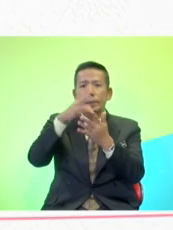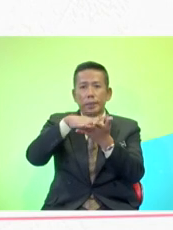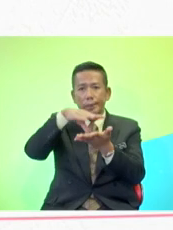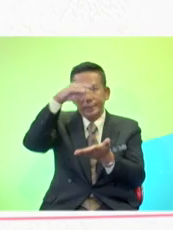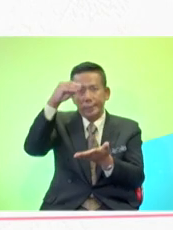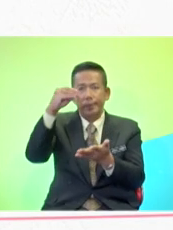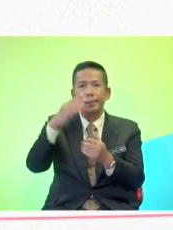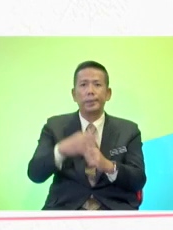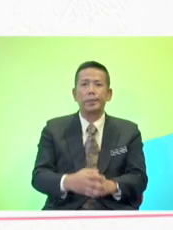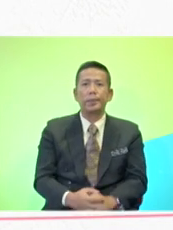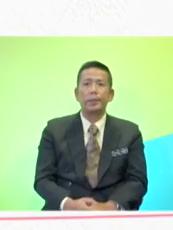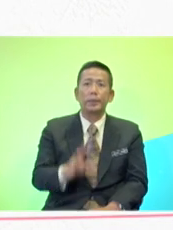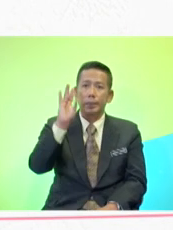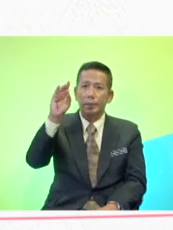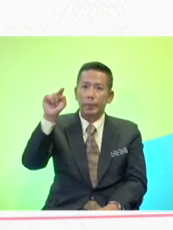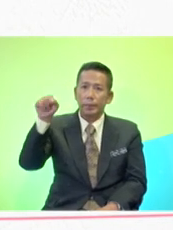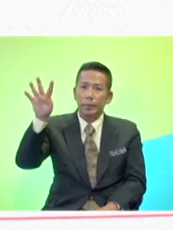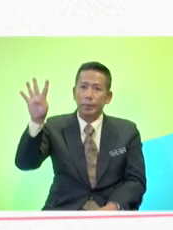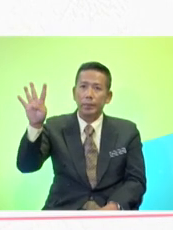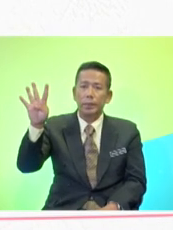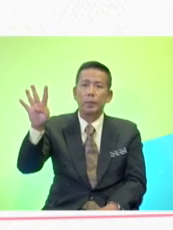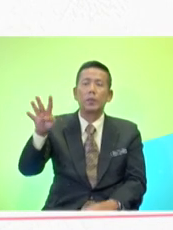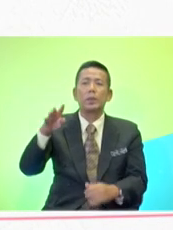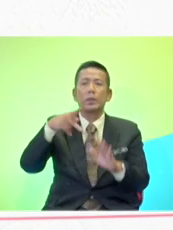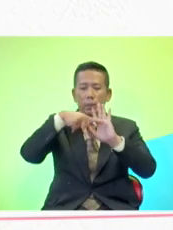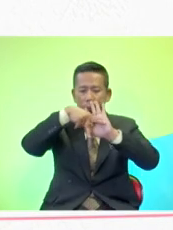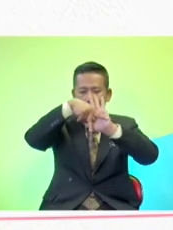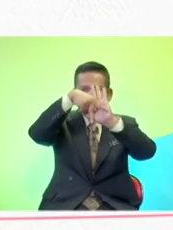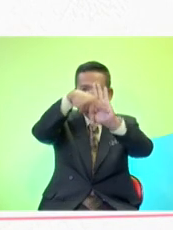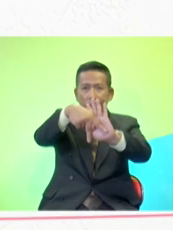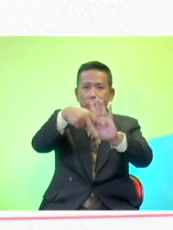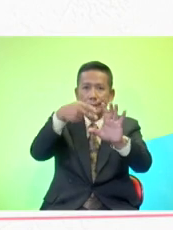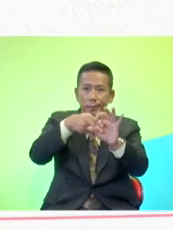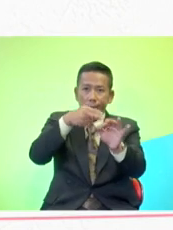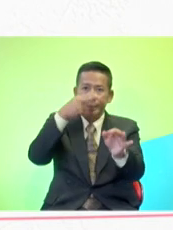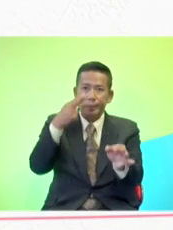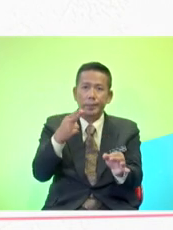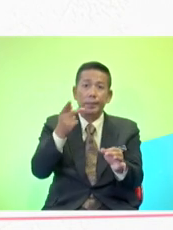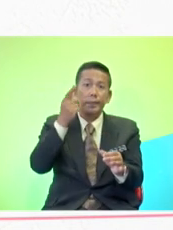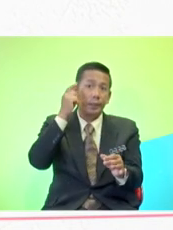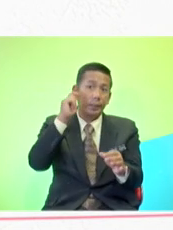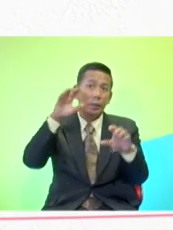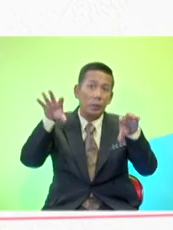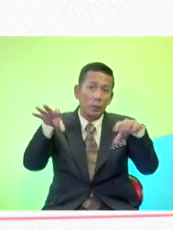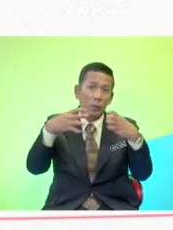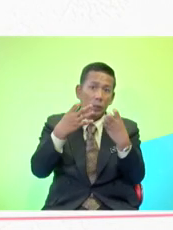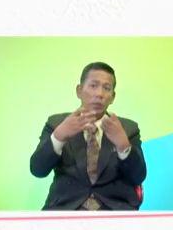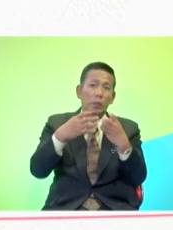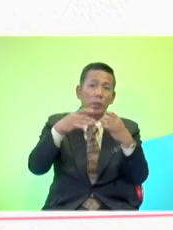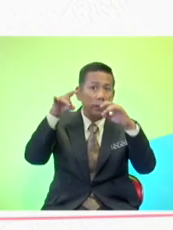pelajari untuk 7 kumpulan 4 ini adalah seni mereka kalau tadi mereka buat